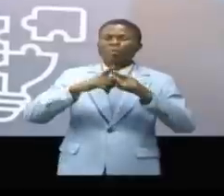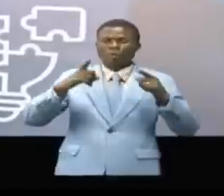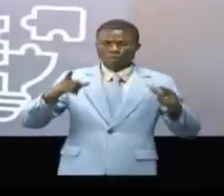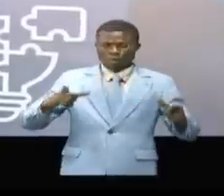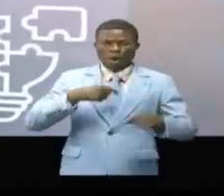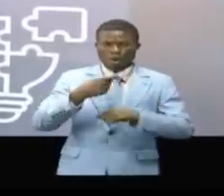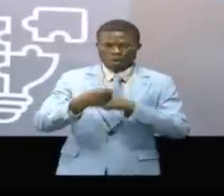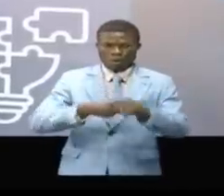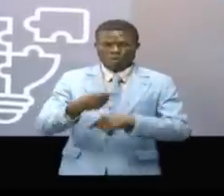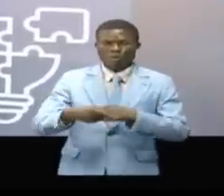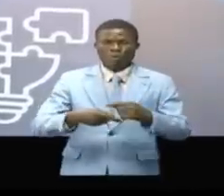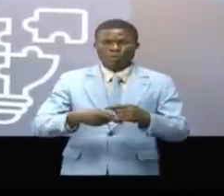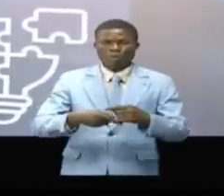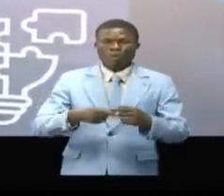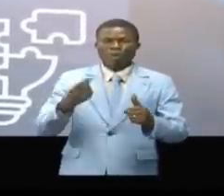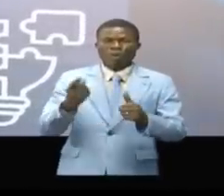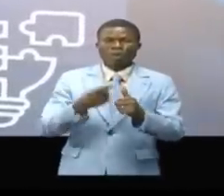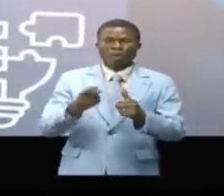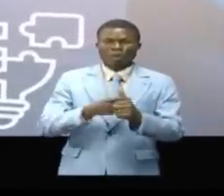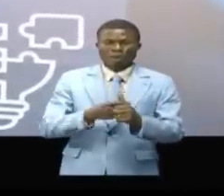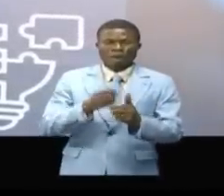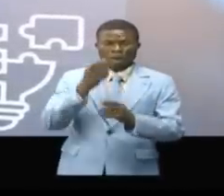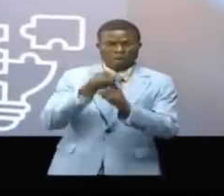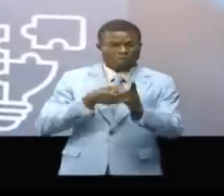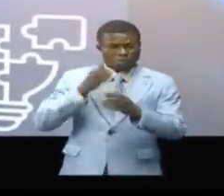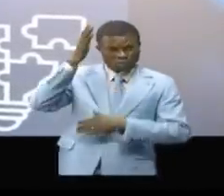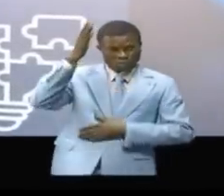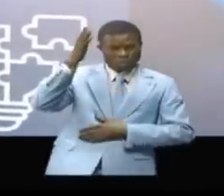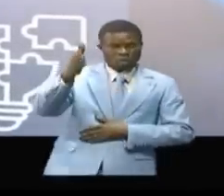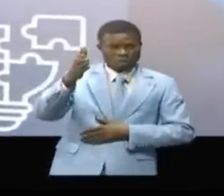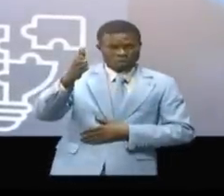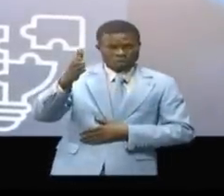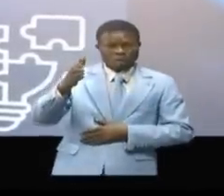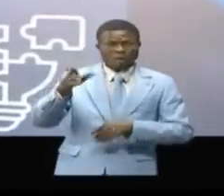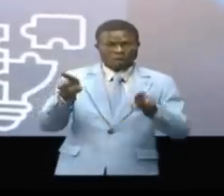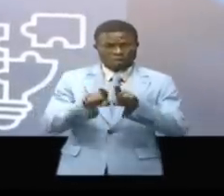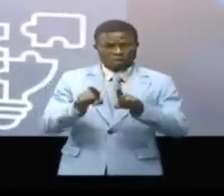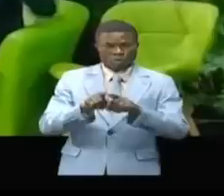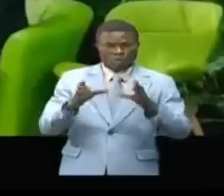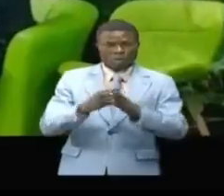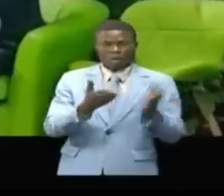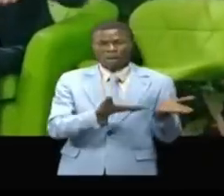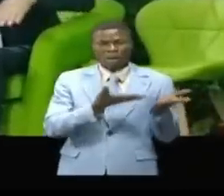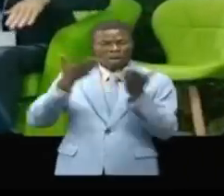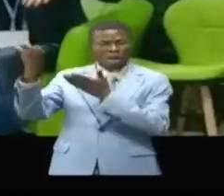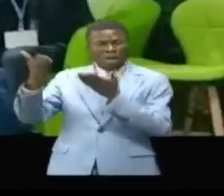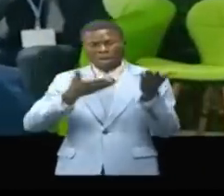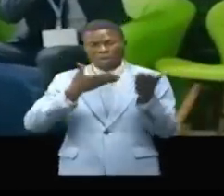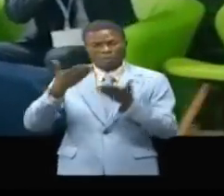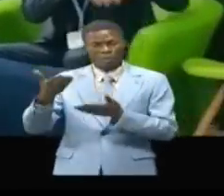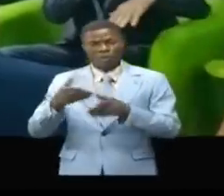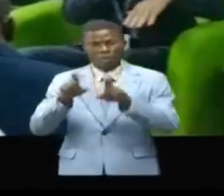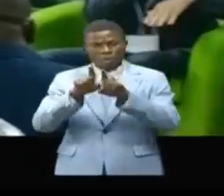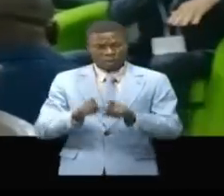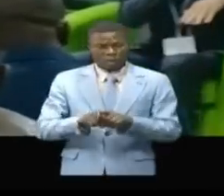lancé probablement dans les mois qui viennent, qui sera en rapport avec l'implantation d'une tour à flux. Et cette tour à flux devra permettre